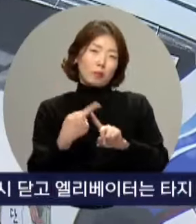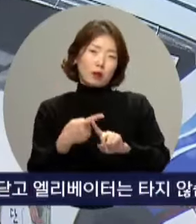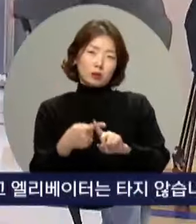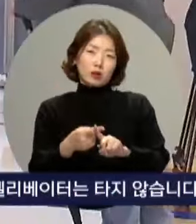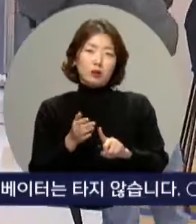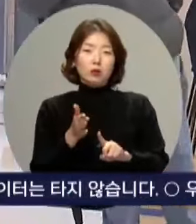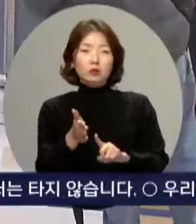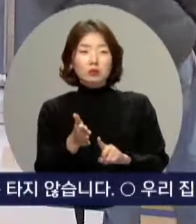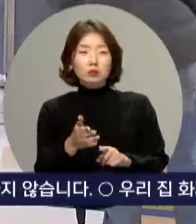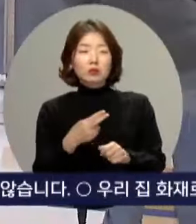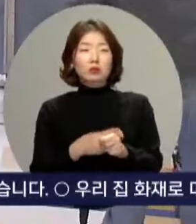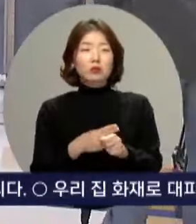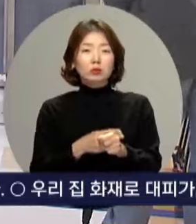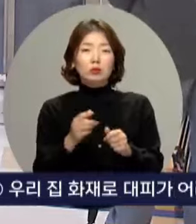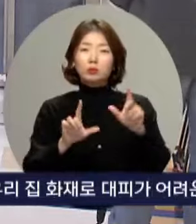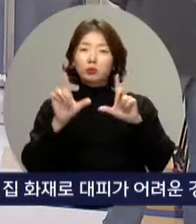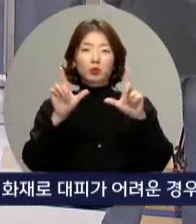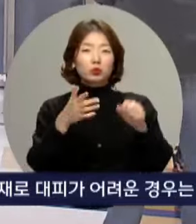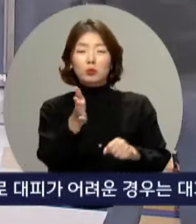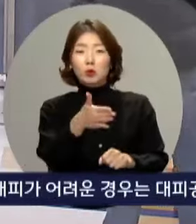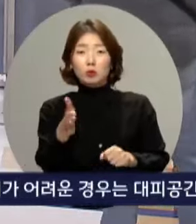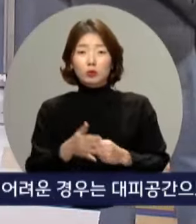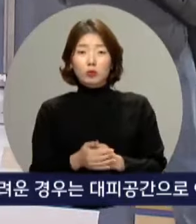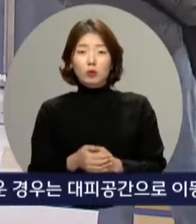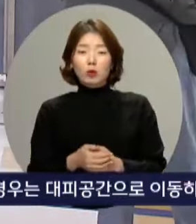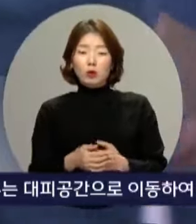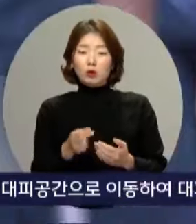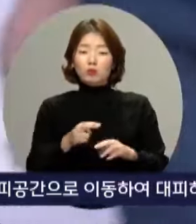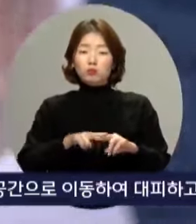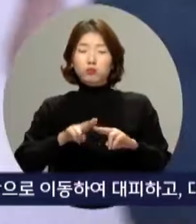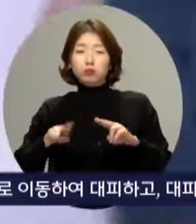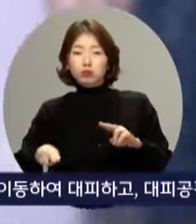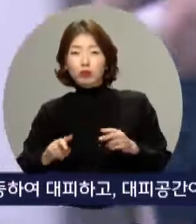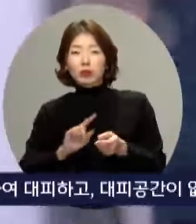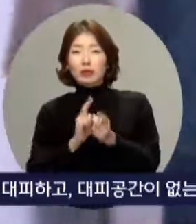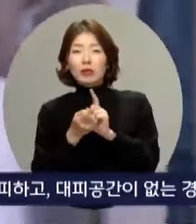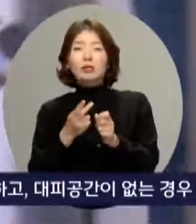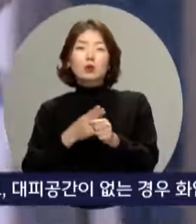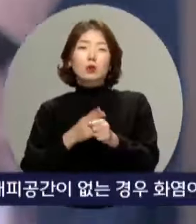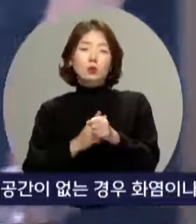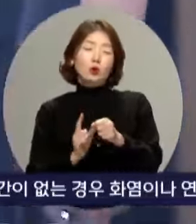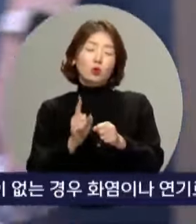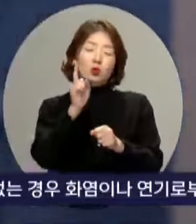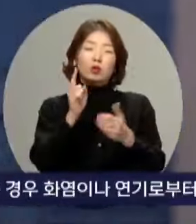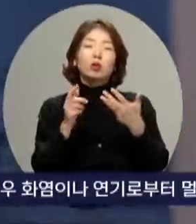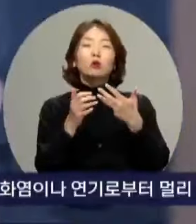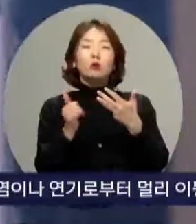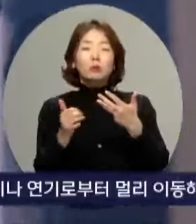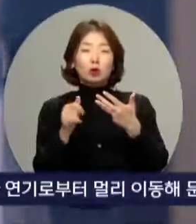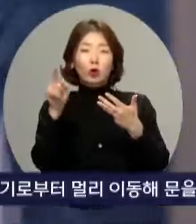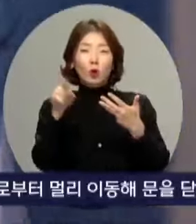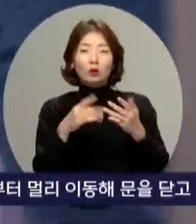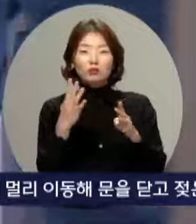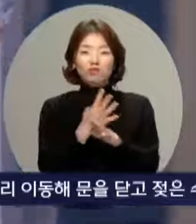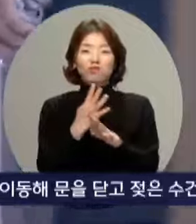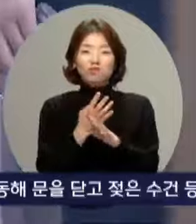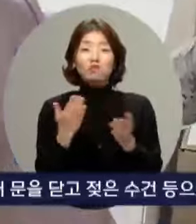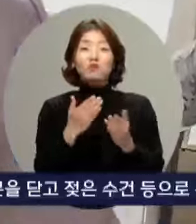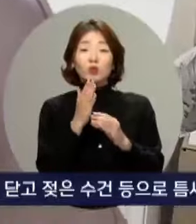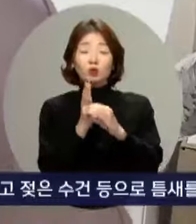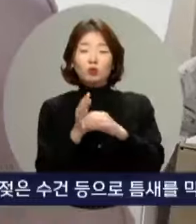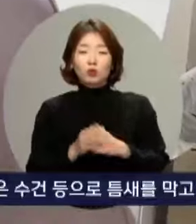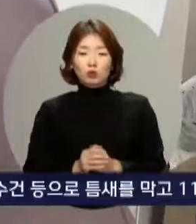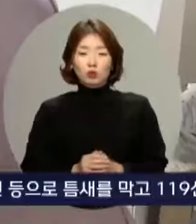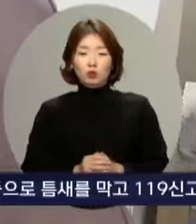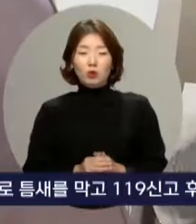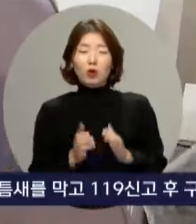전공의 모습은 볼 수 없었습니다. 병원을 떠난 전공의 대신 교수급 전문의 8명이 사교대 근무에 투입됐습니다.